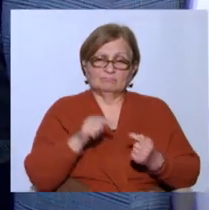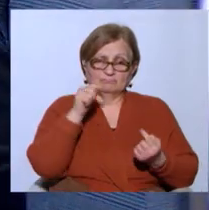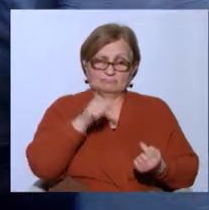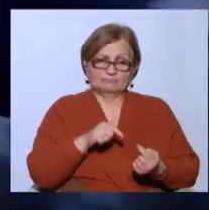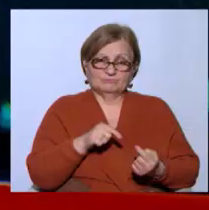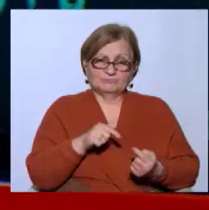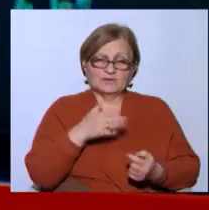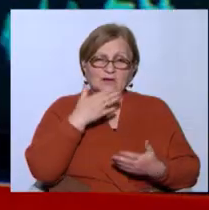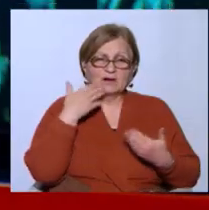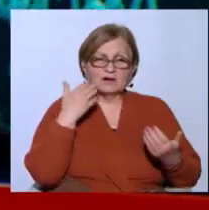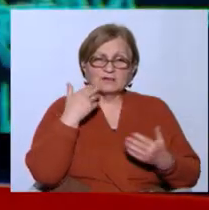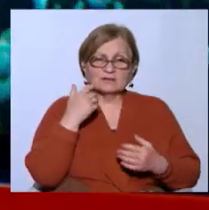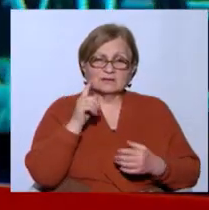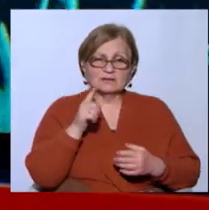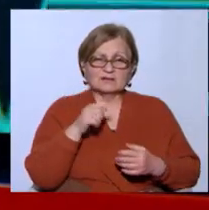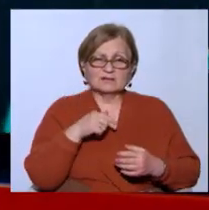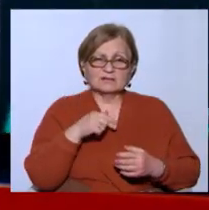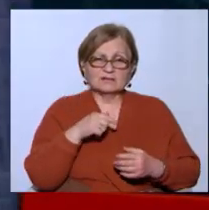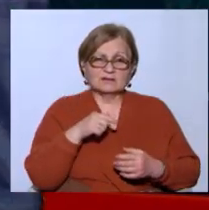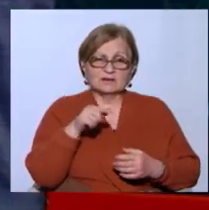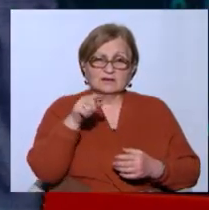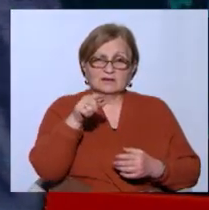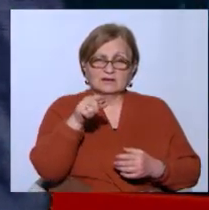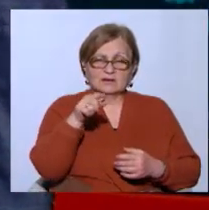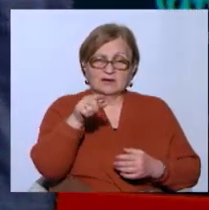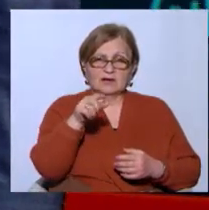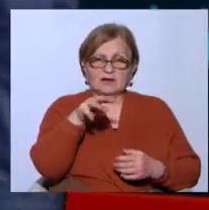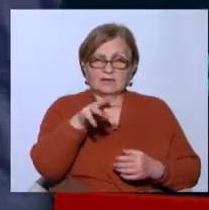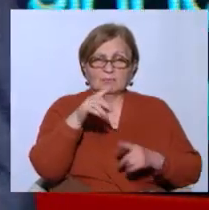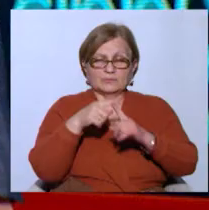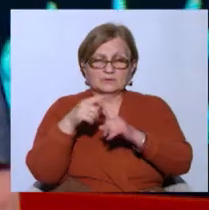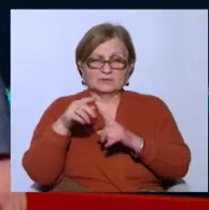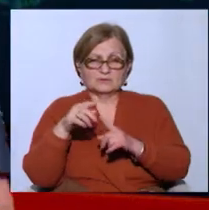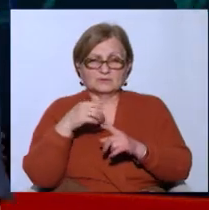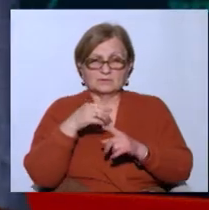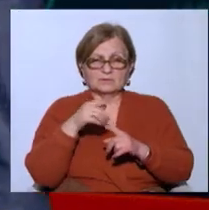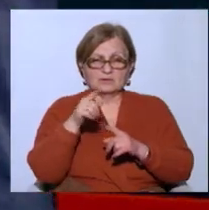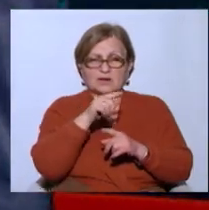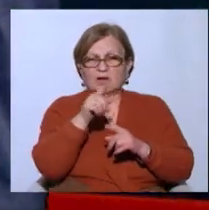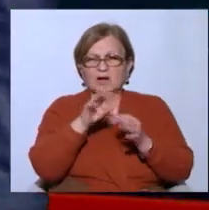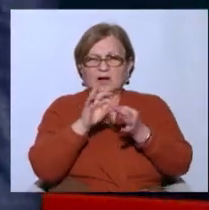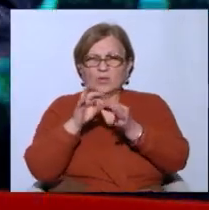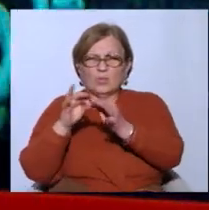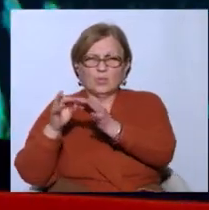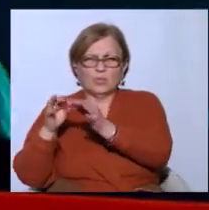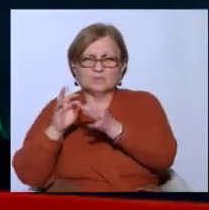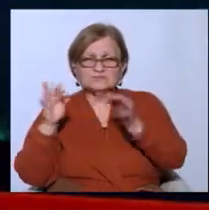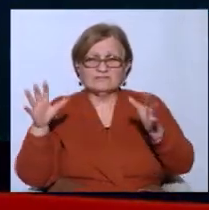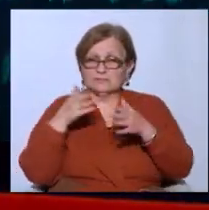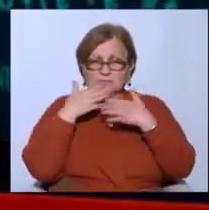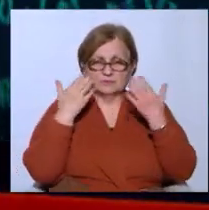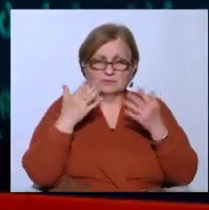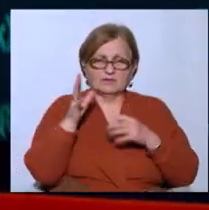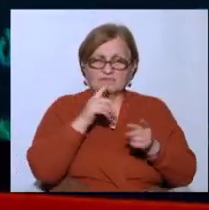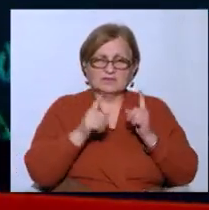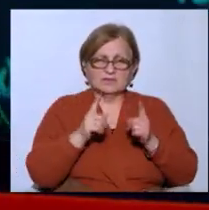შესაბამისად გამარტივებისას რა ვიღებთ? ესე იგი ჩვენ აქ n-m +1, აქ n-ები, ესე იგი ჩვენ გვაქვს უწყვეტი წკრივი რიცხვების ყველა